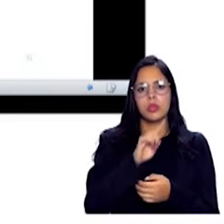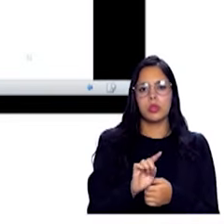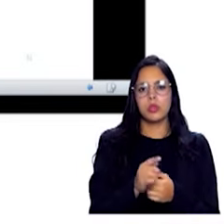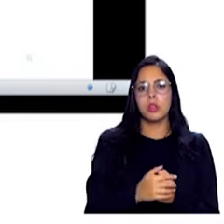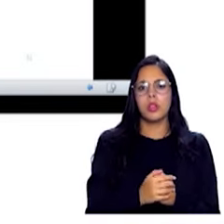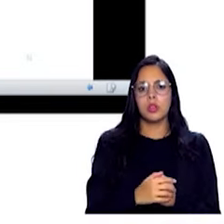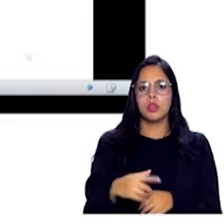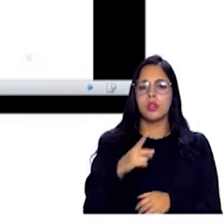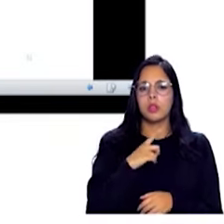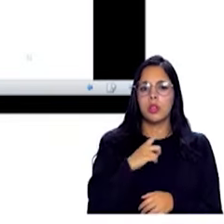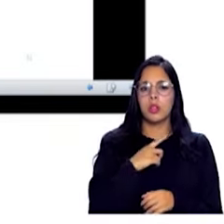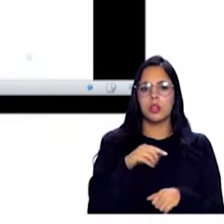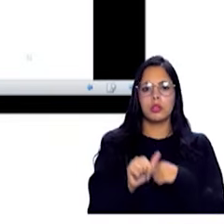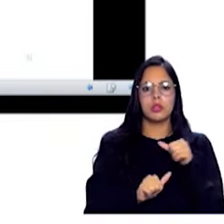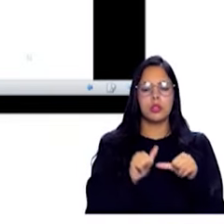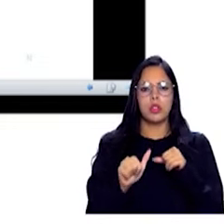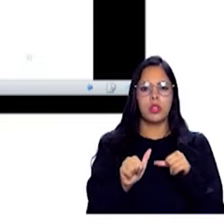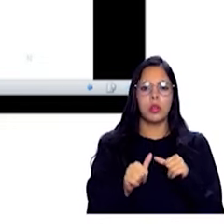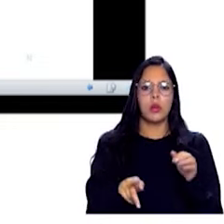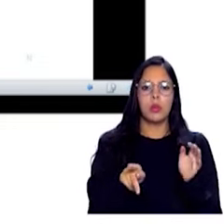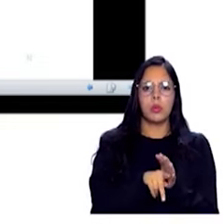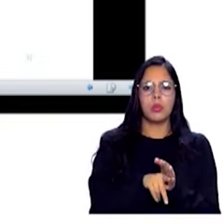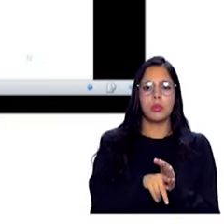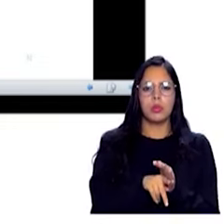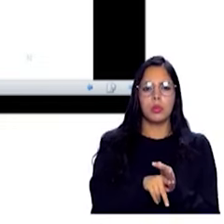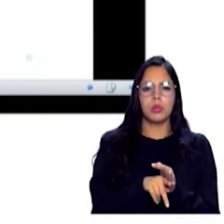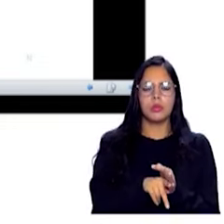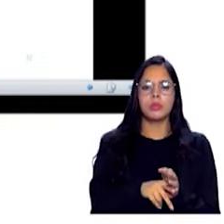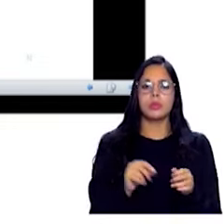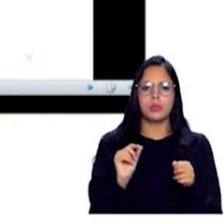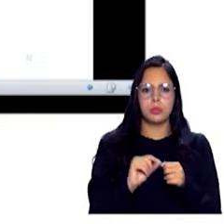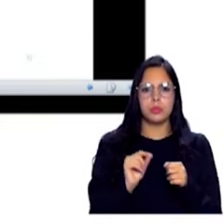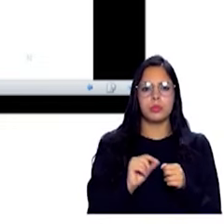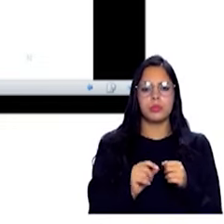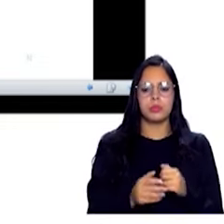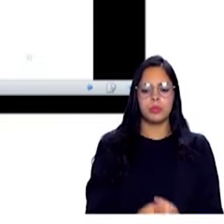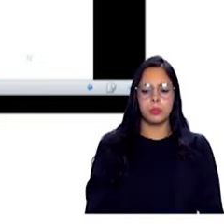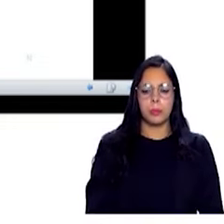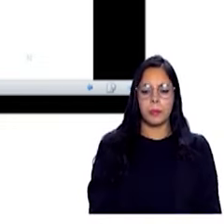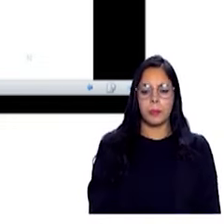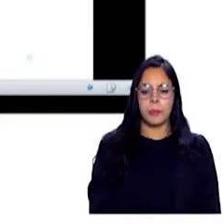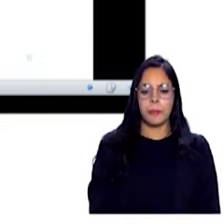nofil ma di Fatto Sta escitando una funzione soprattutto